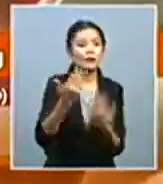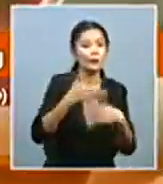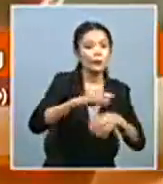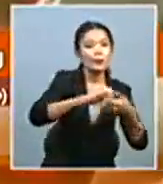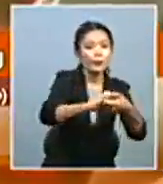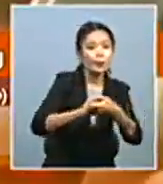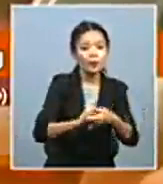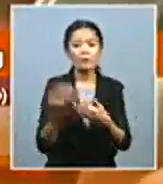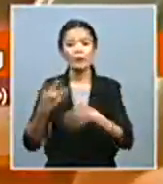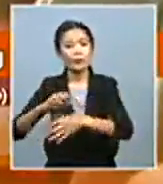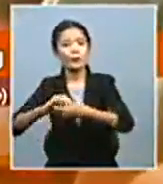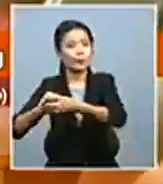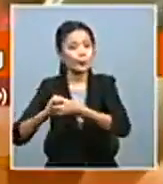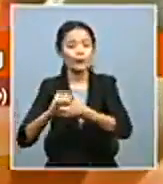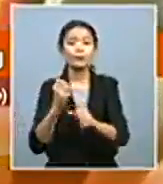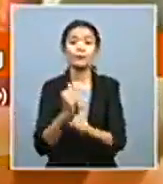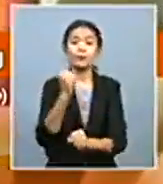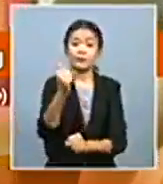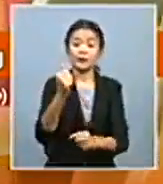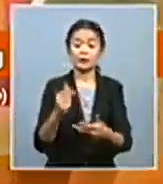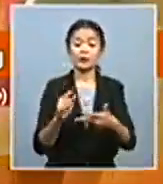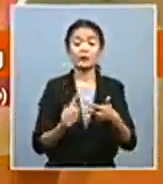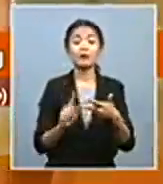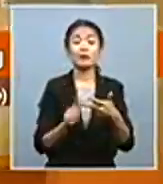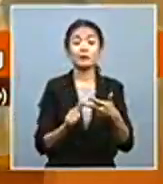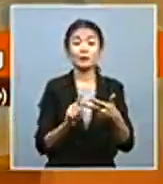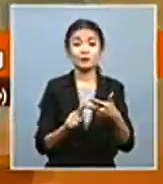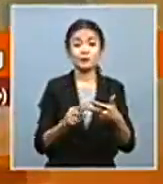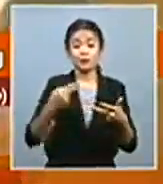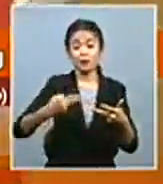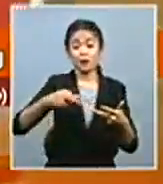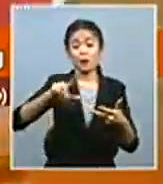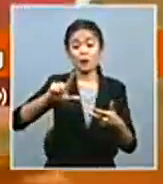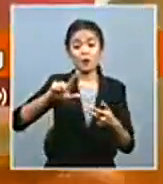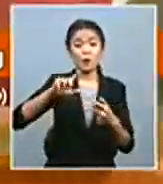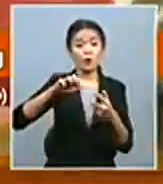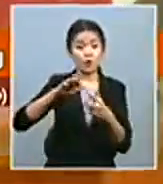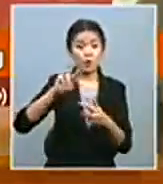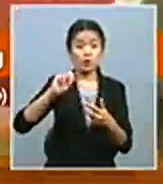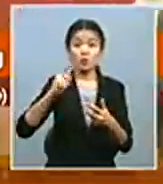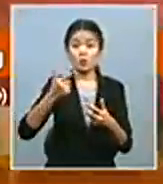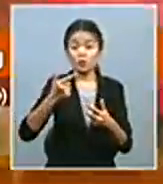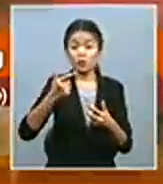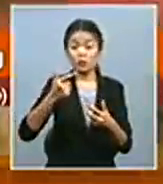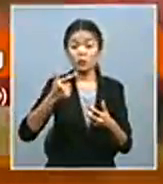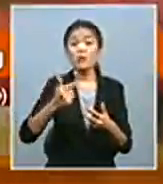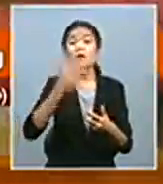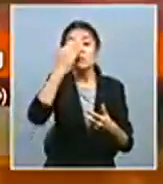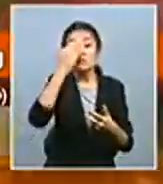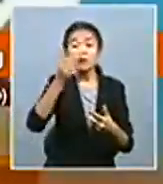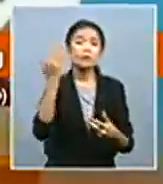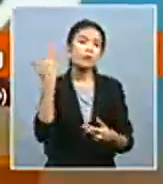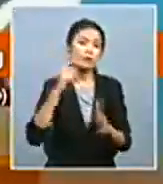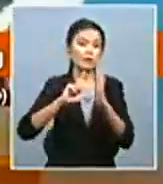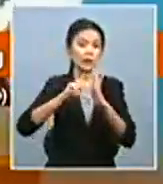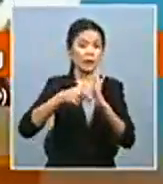มือได้กับทุกพรรคการเมืองค่ะอีกฉายาหนึ่งก็คือ หลงจูเป็นฉายาที่เราคุ้นเคยเลยครับเพราะว่าสมัยที่คุณบรรหารเป็นเลขาธิการพรร